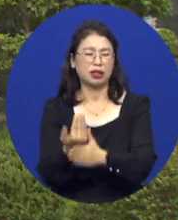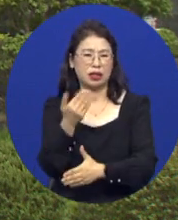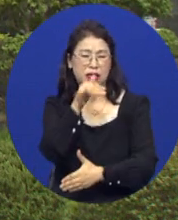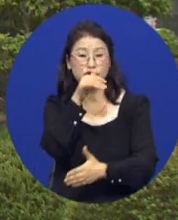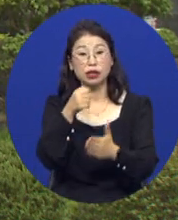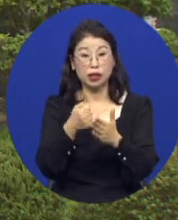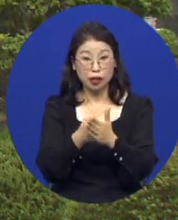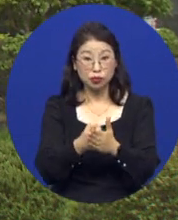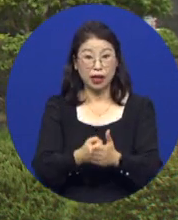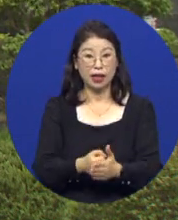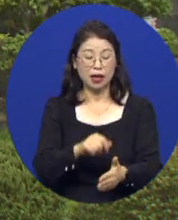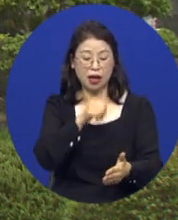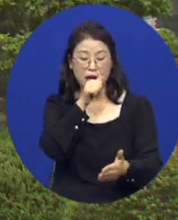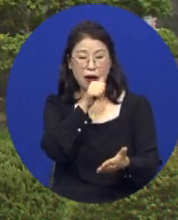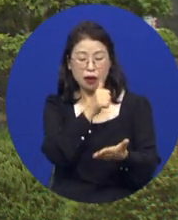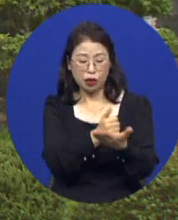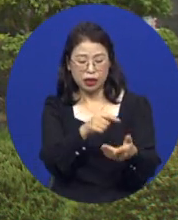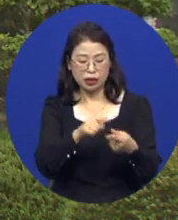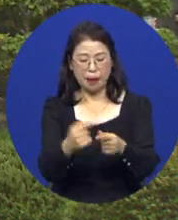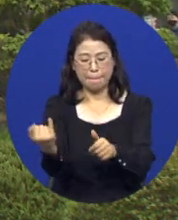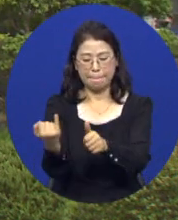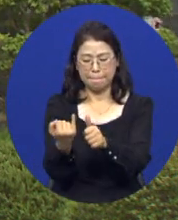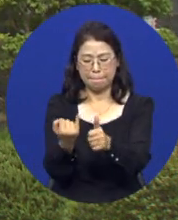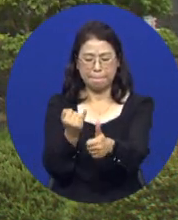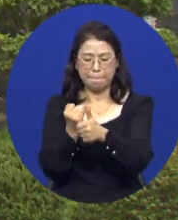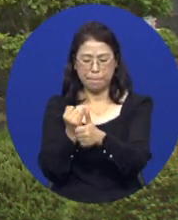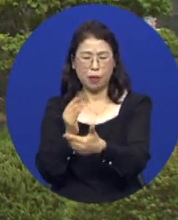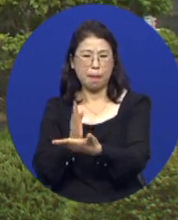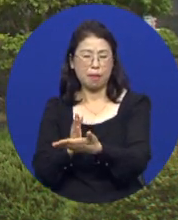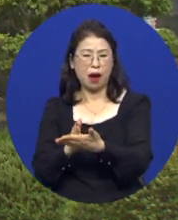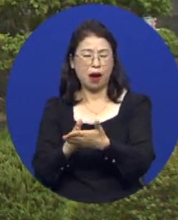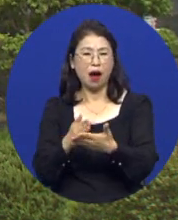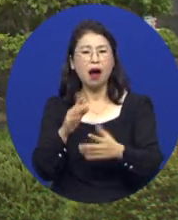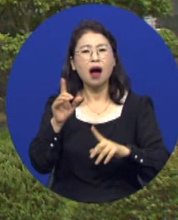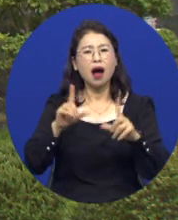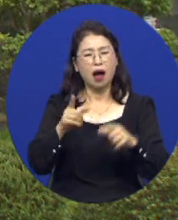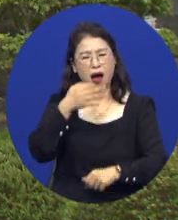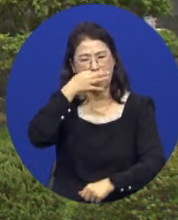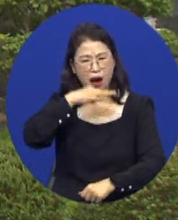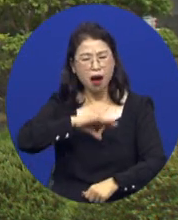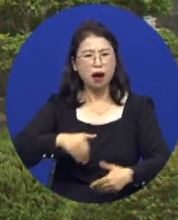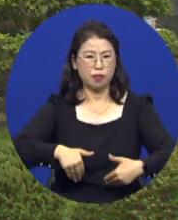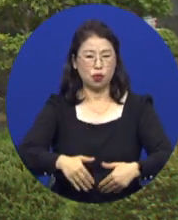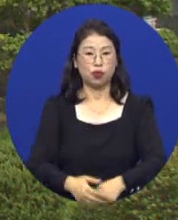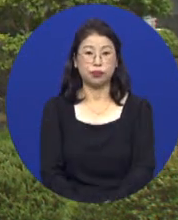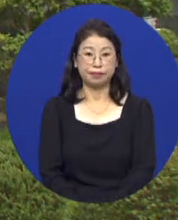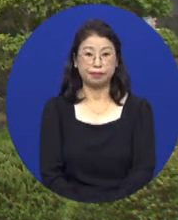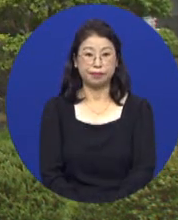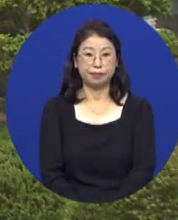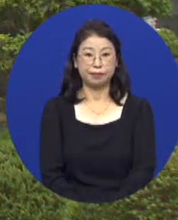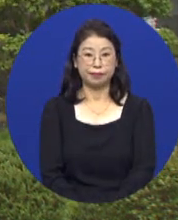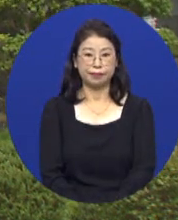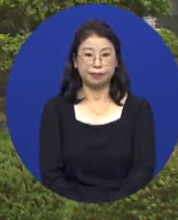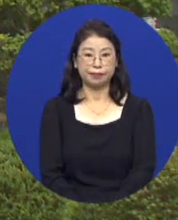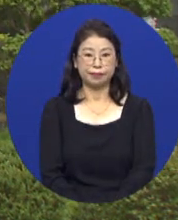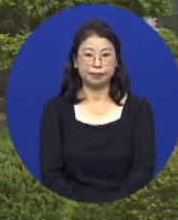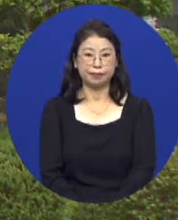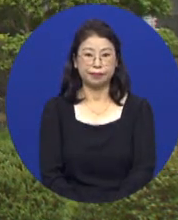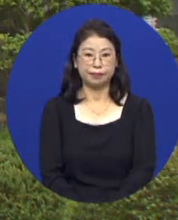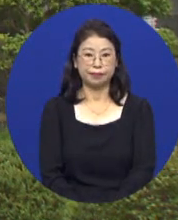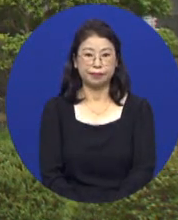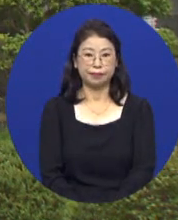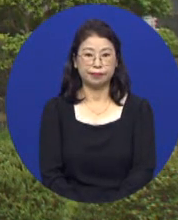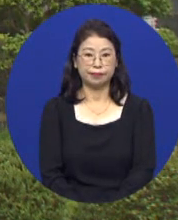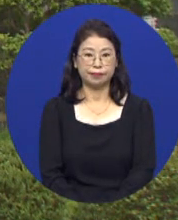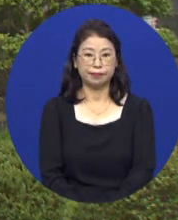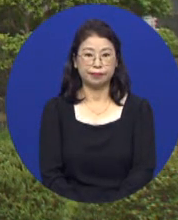경우가 발생하면서 가해자의 접근을 철저히 막을 수 있는 보다 실효성이 있는 방안이 필요해 보입니다 MBC 뉴스 입닥금입니다